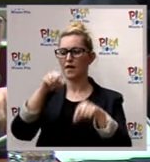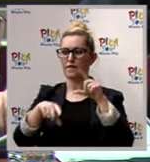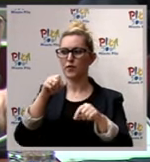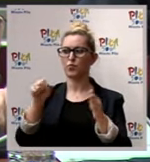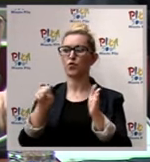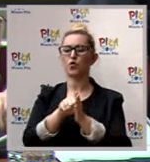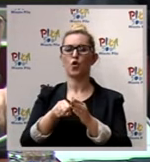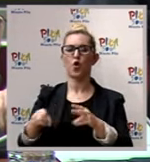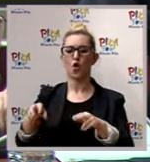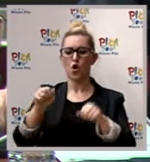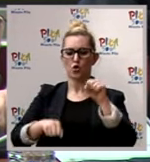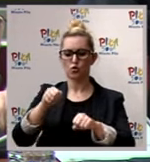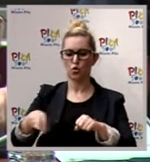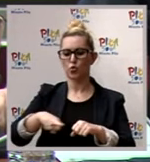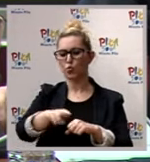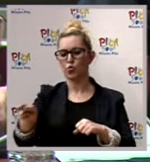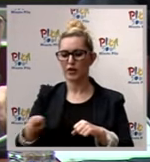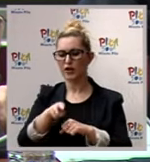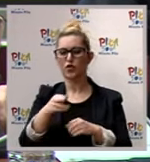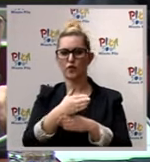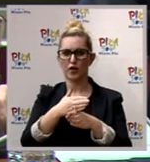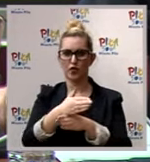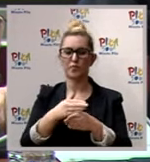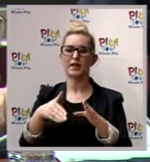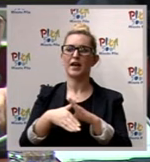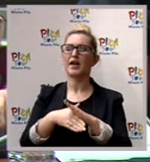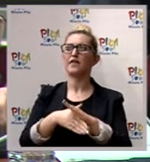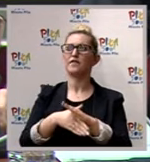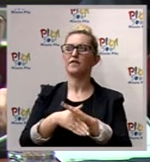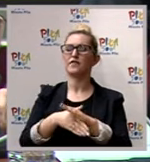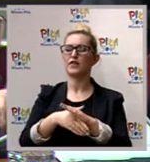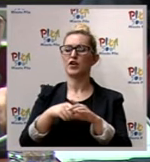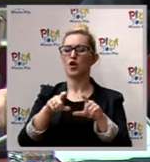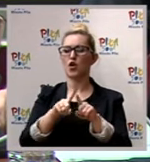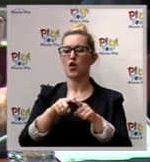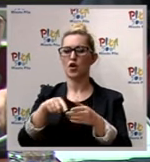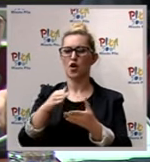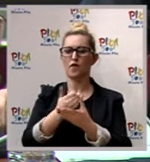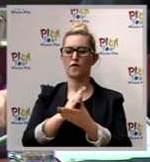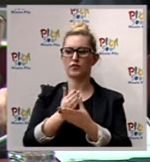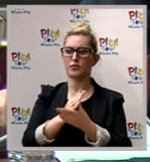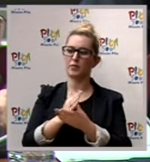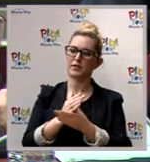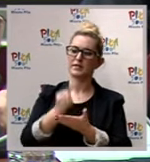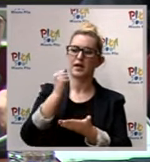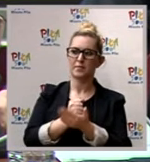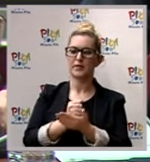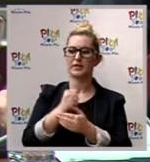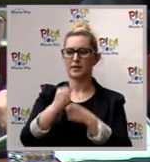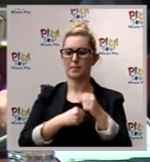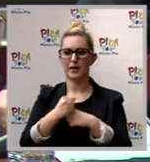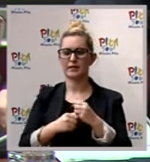Pile do orzekania w sprawach z zakresu prawa pracy uzupełnia się listę ławników na kadencję w latach